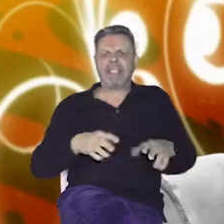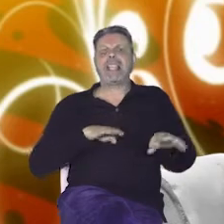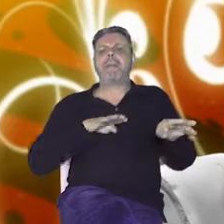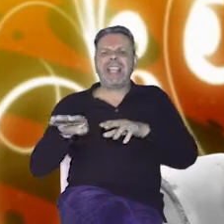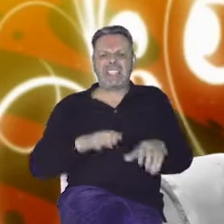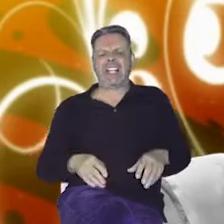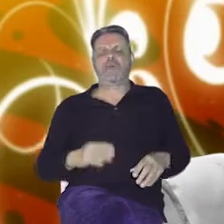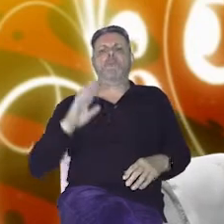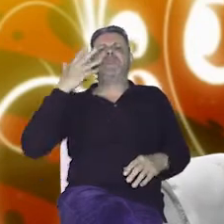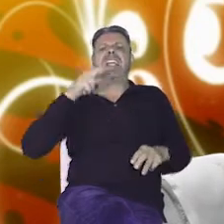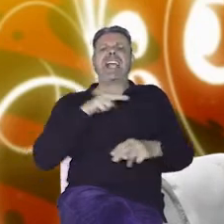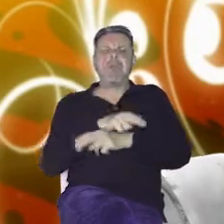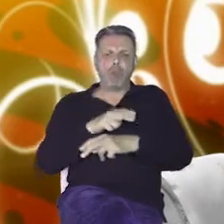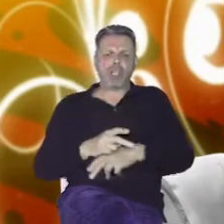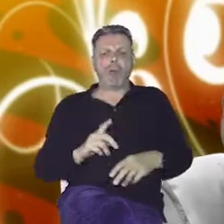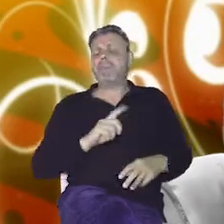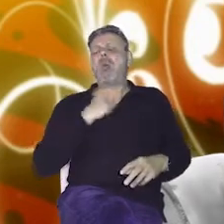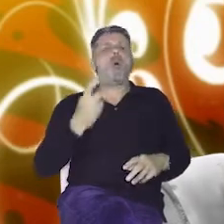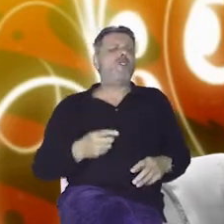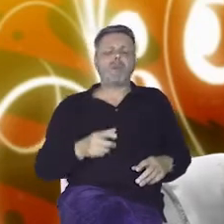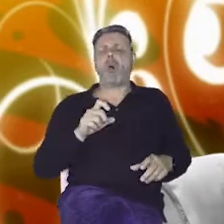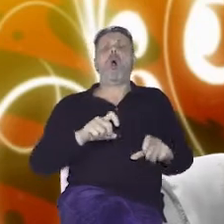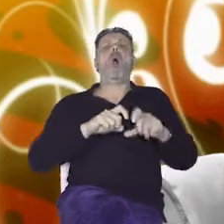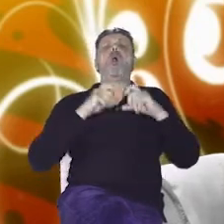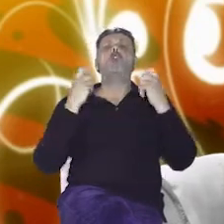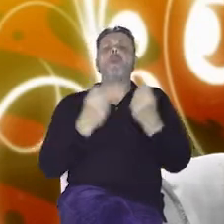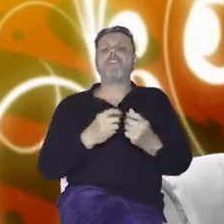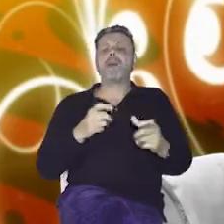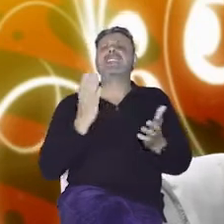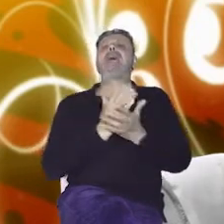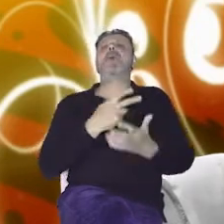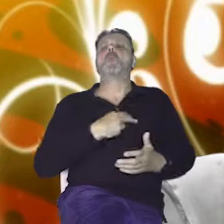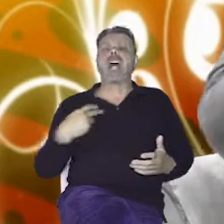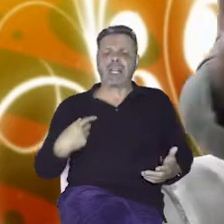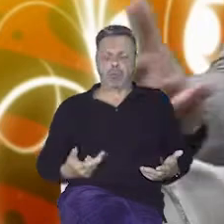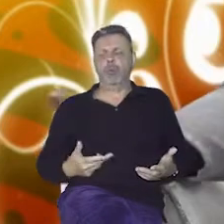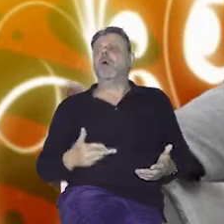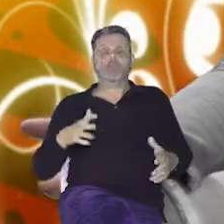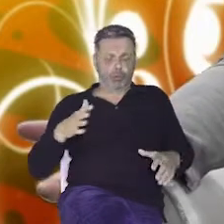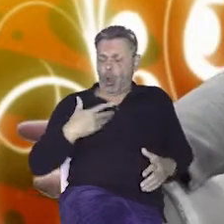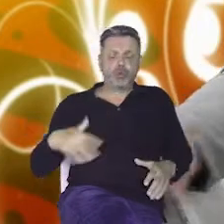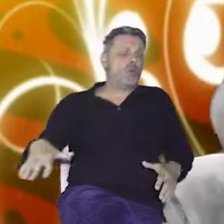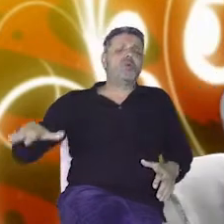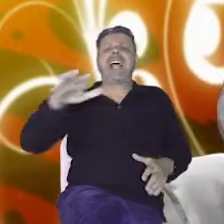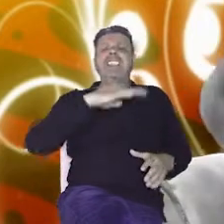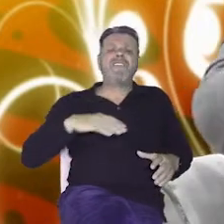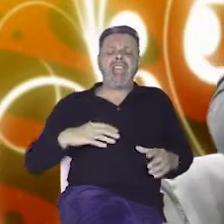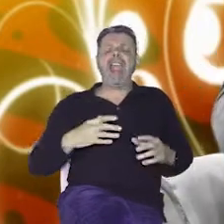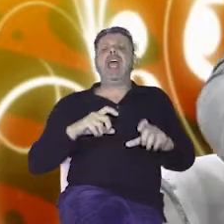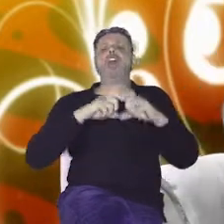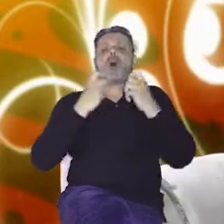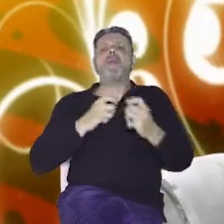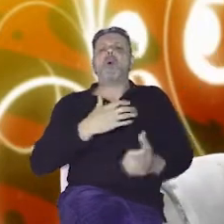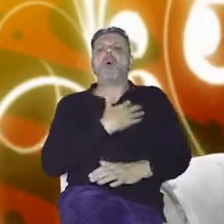o gradskim domovima u gradu Zagrebu, mi govorimo generalno o izvješću pravobraniteljice za sve domove za starije u Hrvatskoj kojih ima